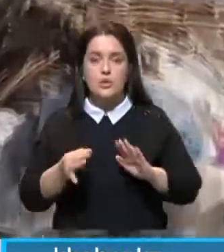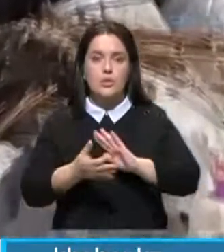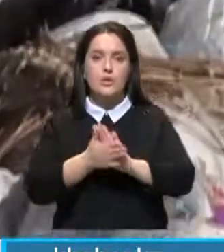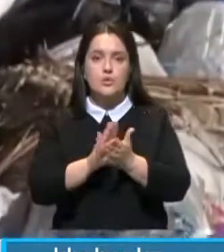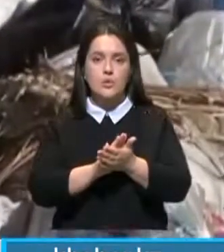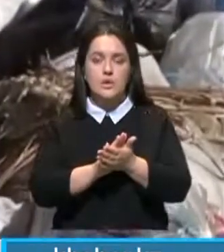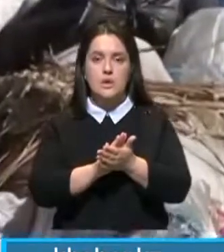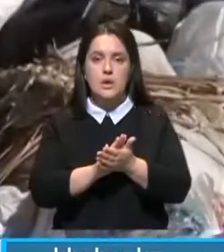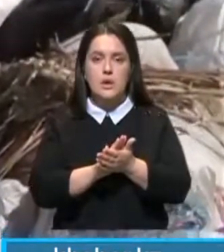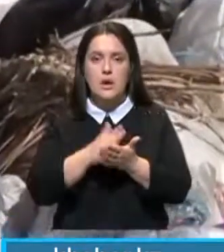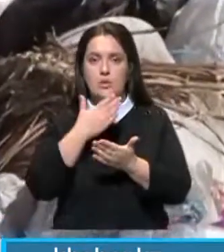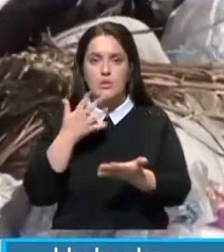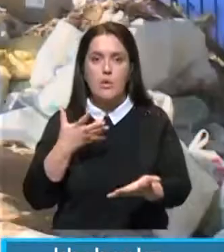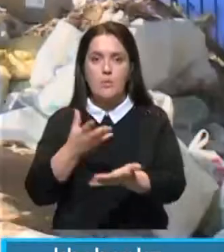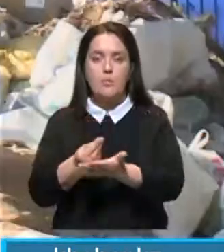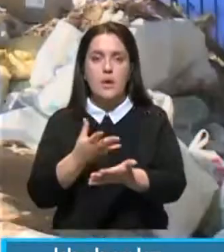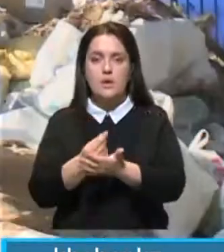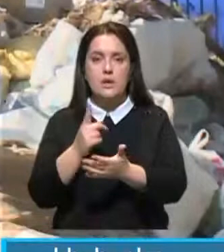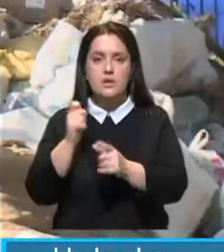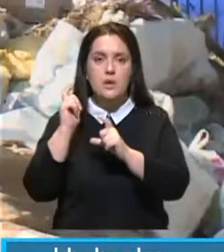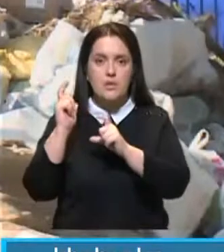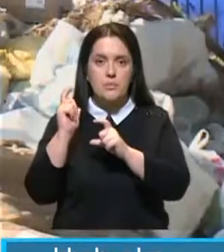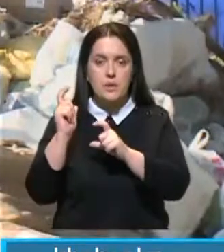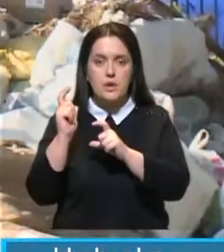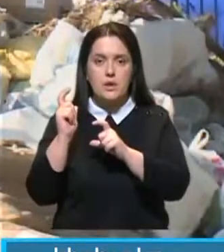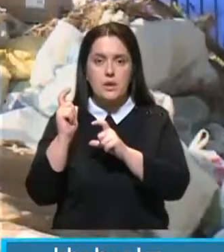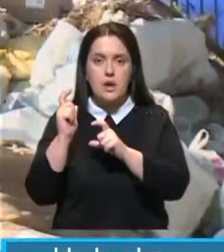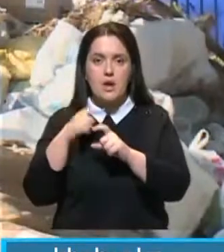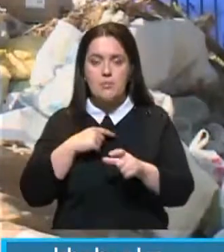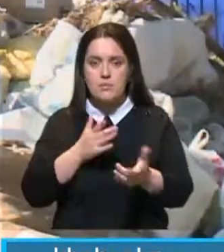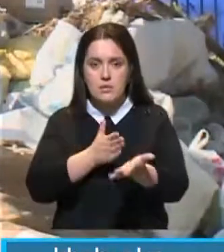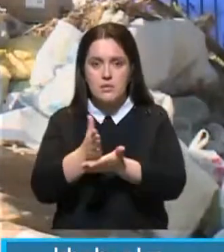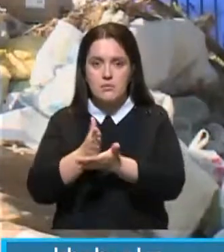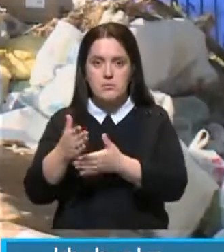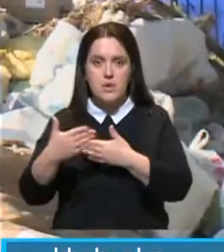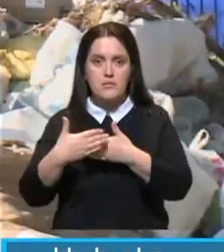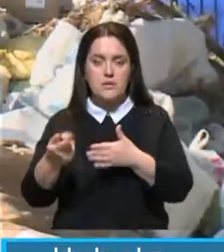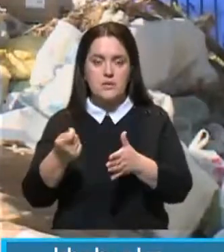того, что нет уплаты за вывоз мусора. Когда мы делали обход, нам даже дверь не открывали.